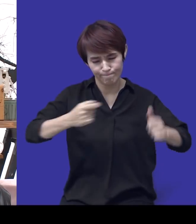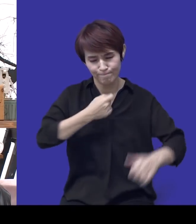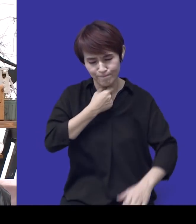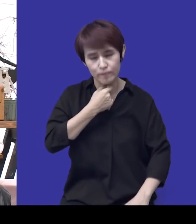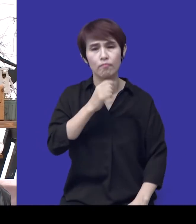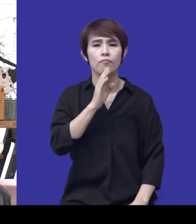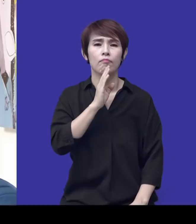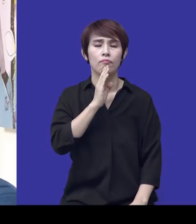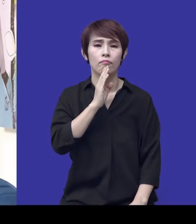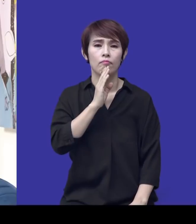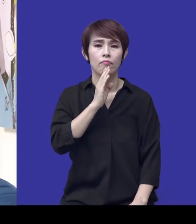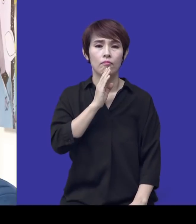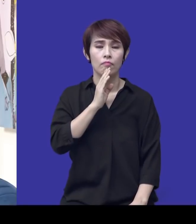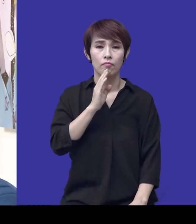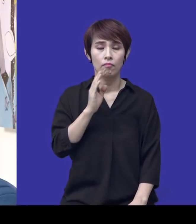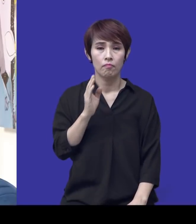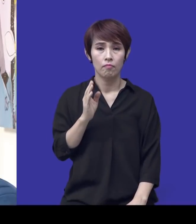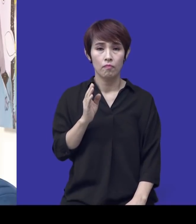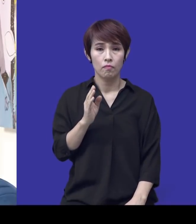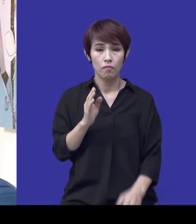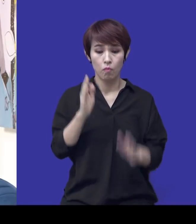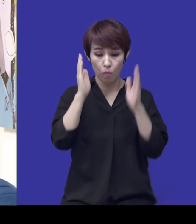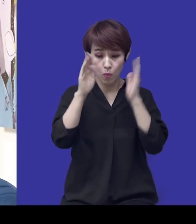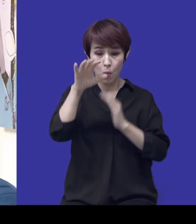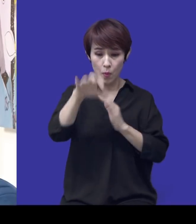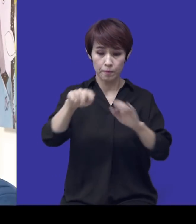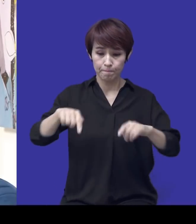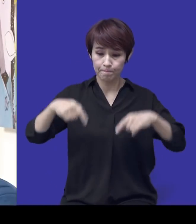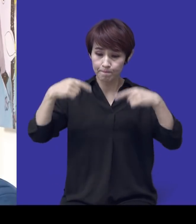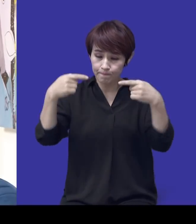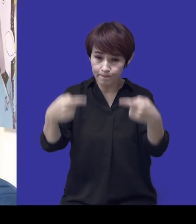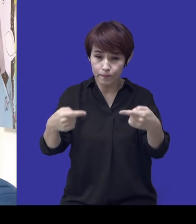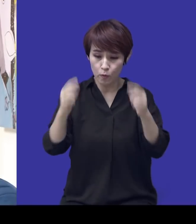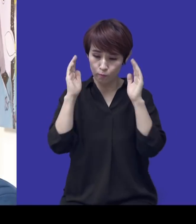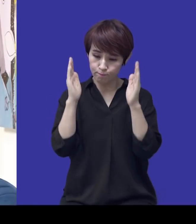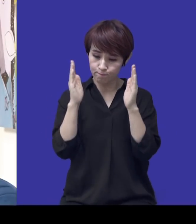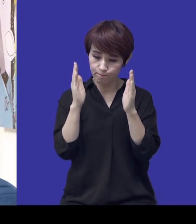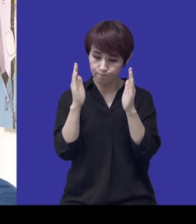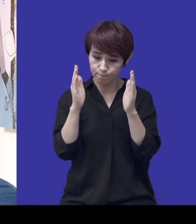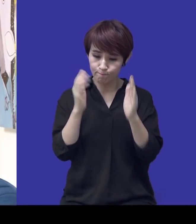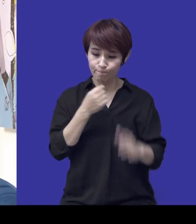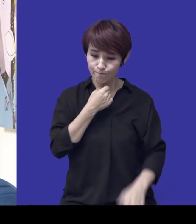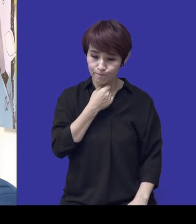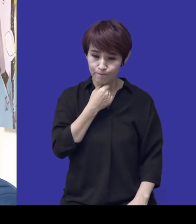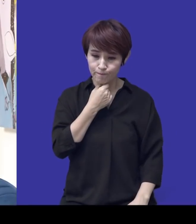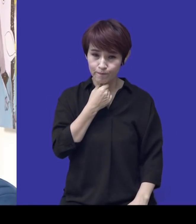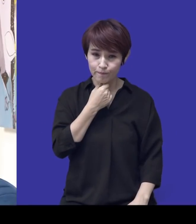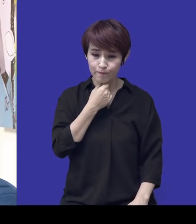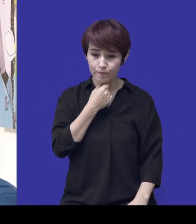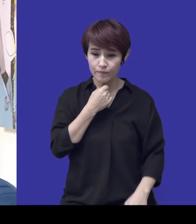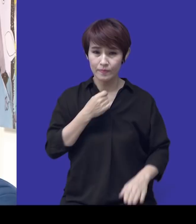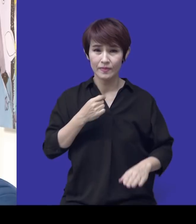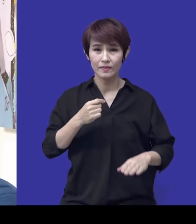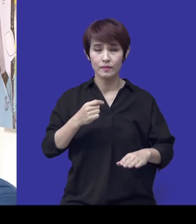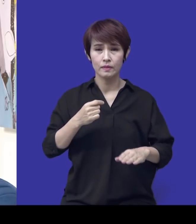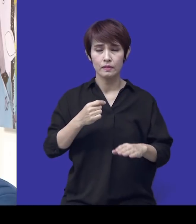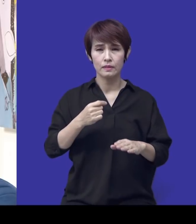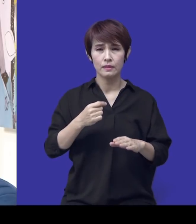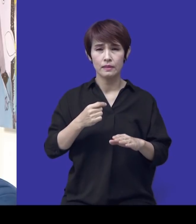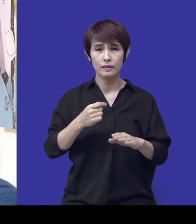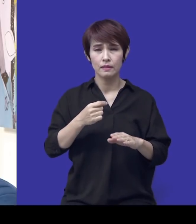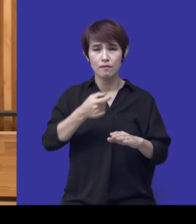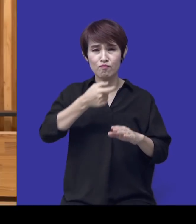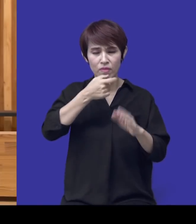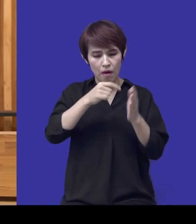싶었었는데 예. 도서관 같은 데 가서 네. 공부를 하려고 하면은 이제 땀이